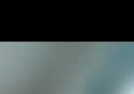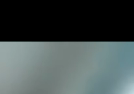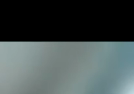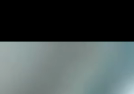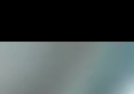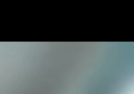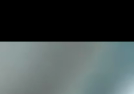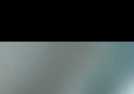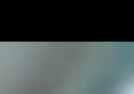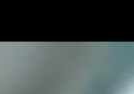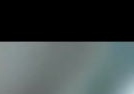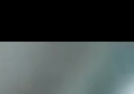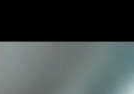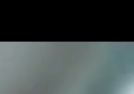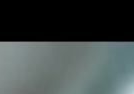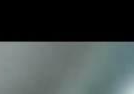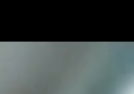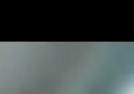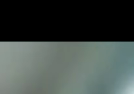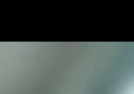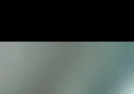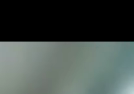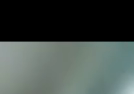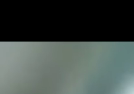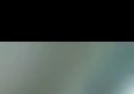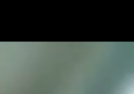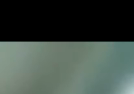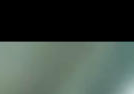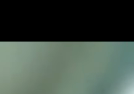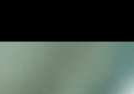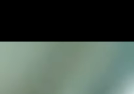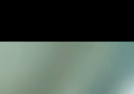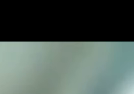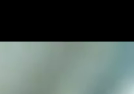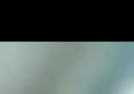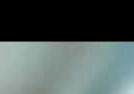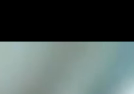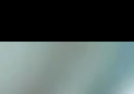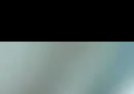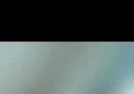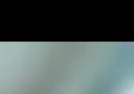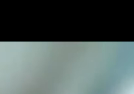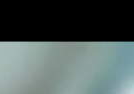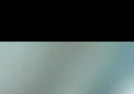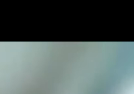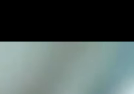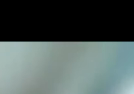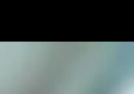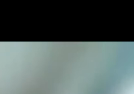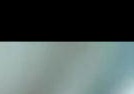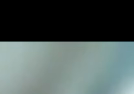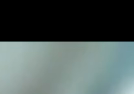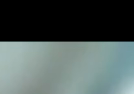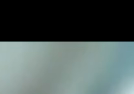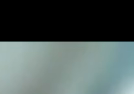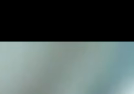går inn I det med harmoniseringsgrad, så tror jeg heller ikke at det egentlig påvirker det vi har sagt om akkurat den biten.